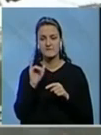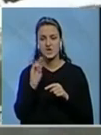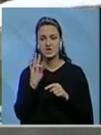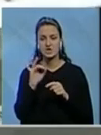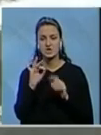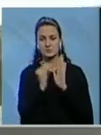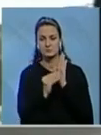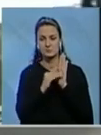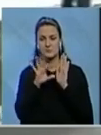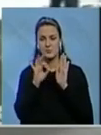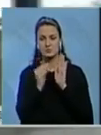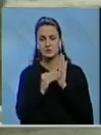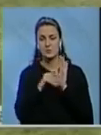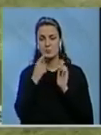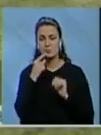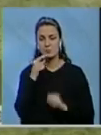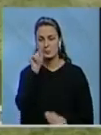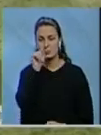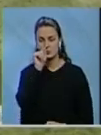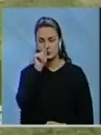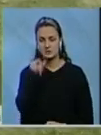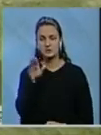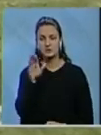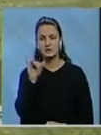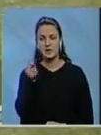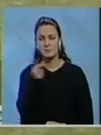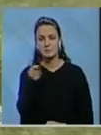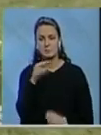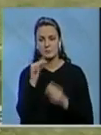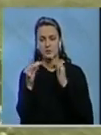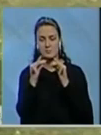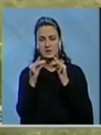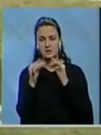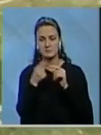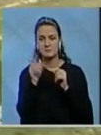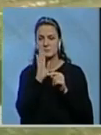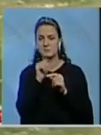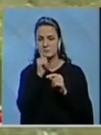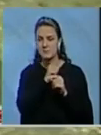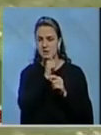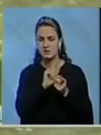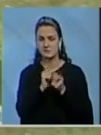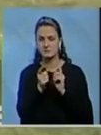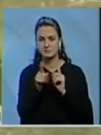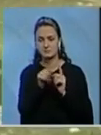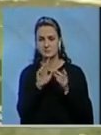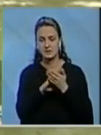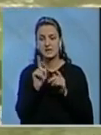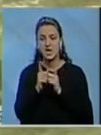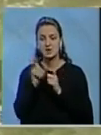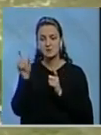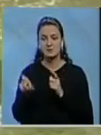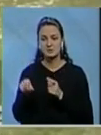პოსტმა დაწერა, რომ დონალდ ტრამპი ვლადიმერ პუტინთან გამართული მოლაპარაკებების დეტალებს მალავს და თარჯიმას ერთ-ერთი შეხვედრის